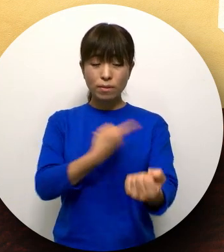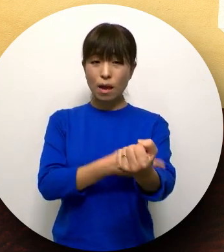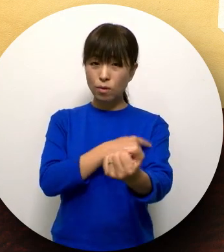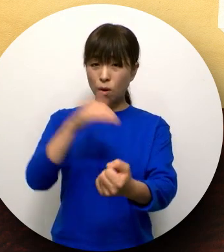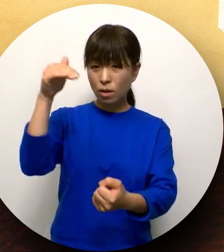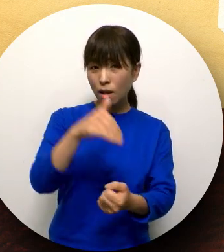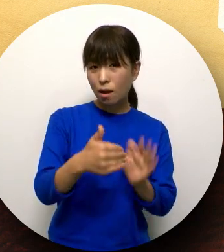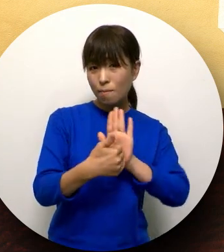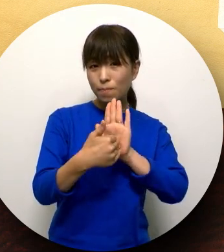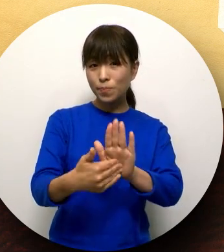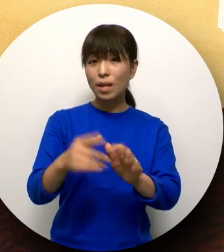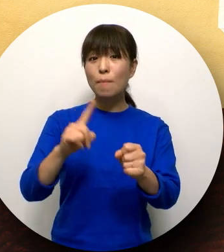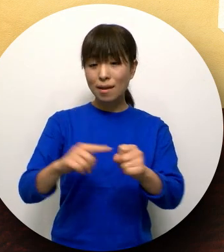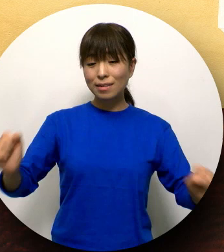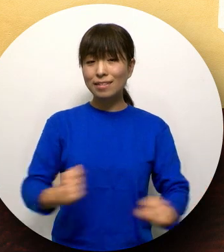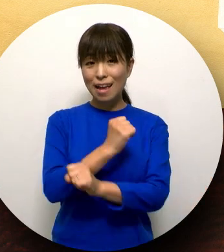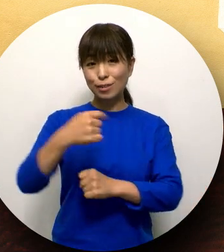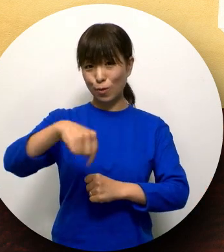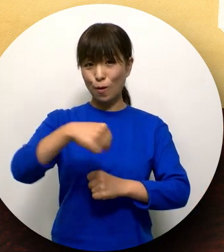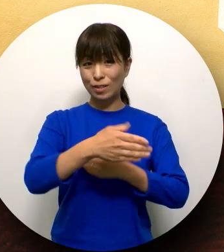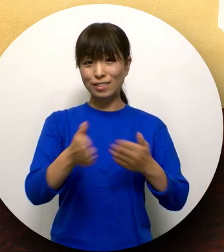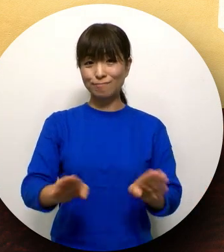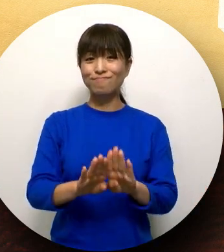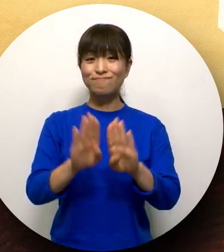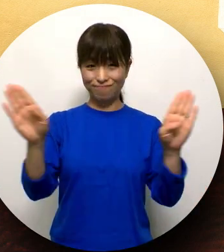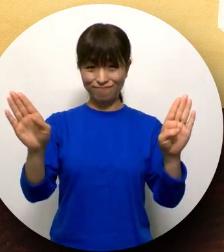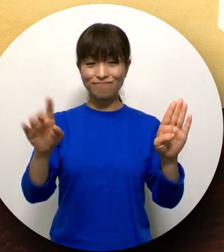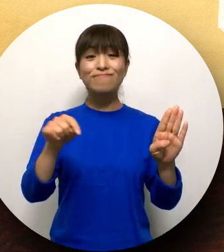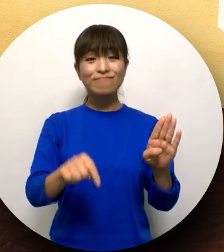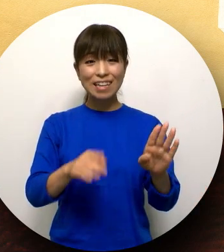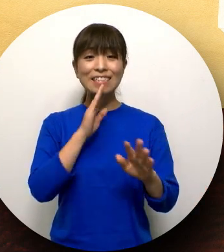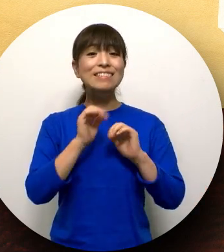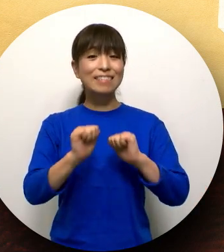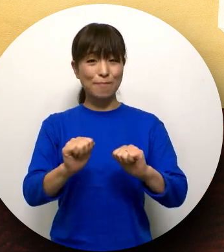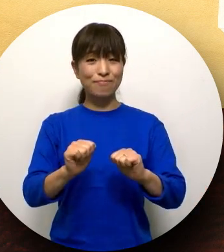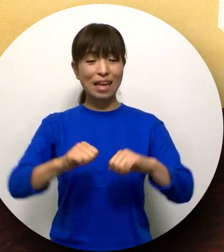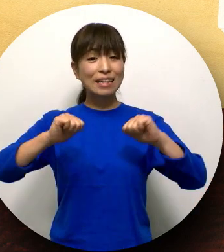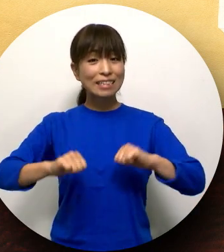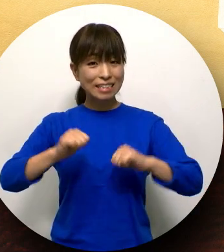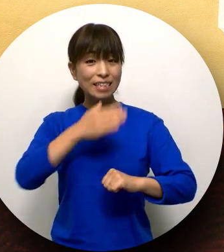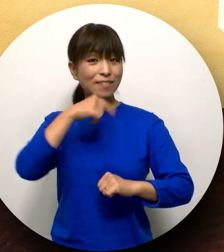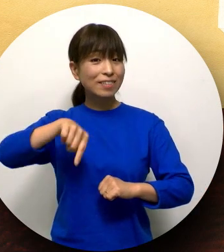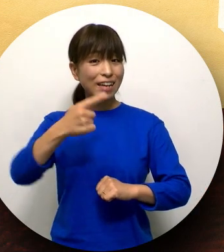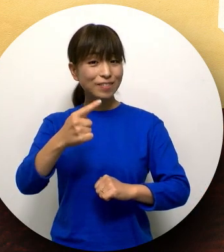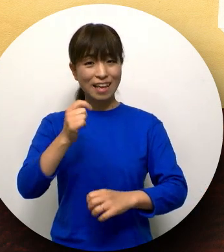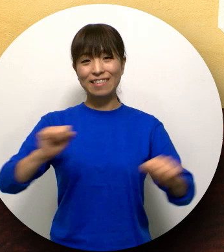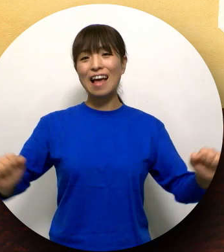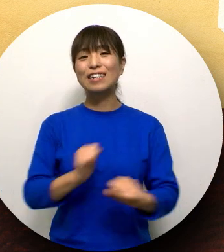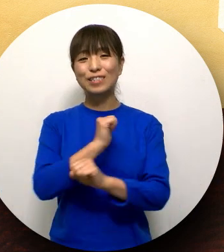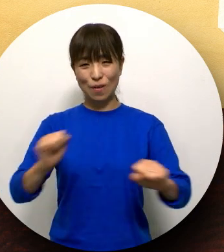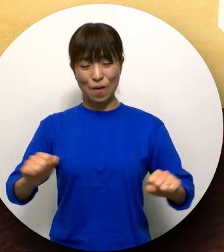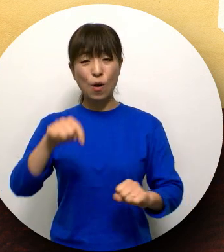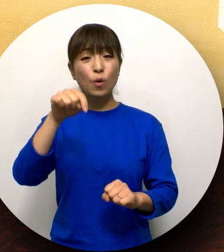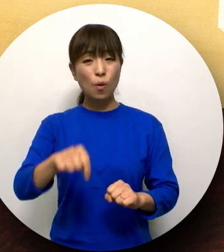ために体操教室を開いてみよう。ということでいざ実践、生き生き100歳体操。ここ